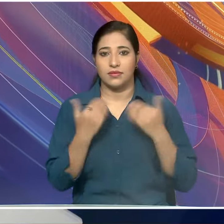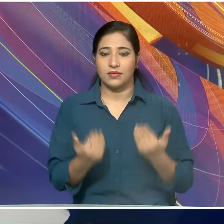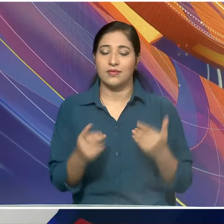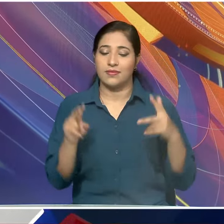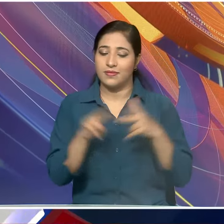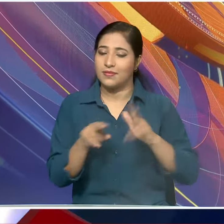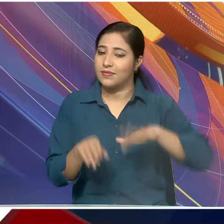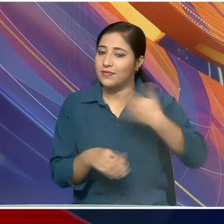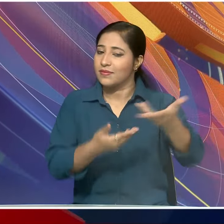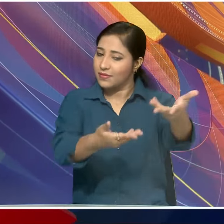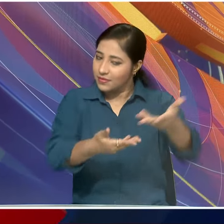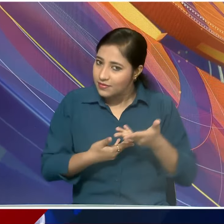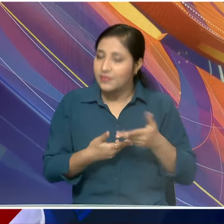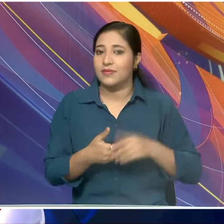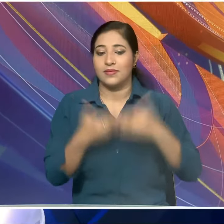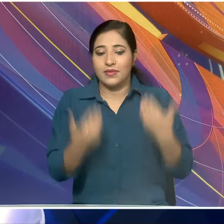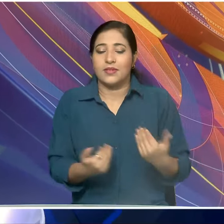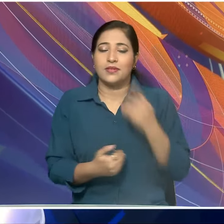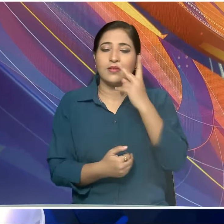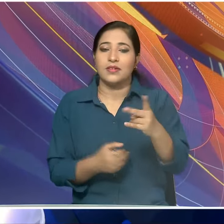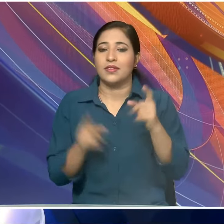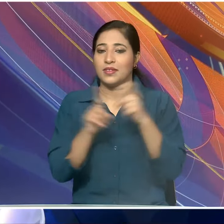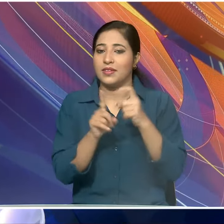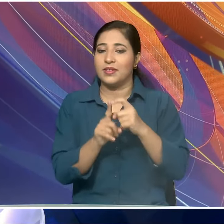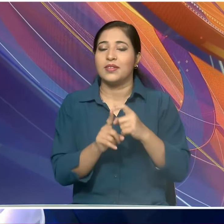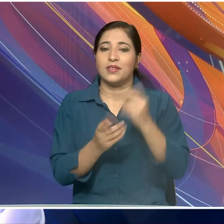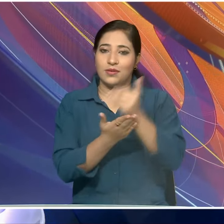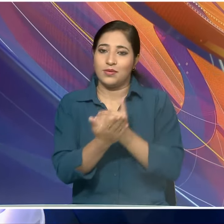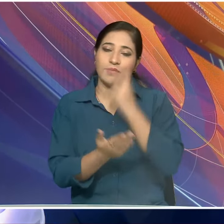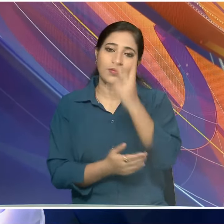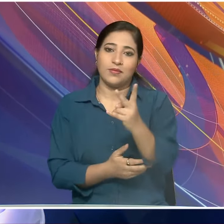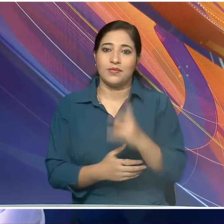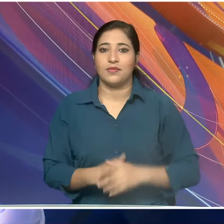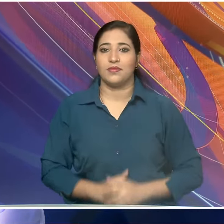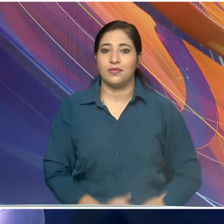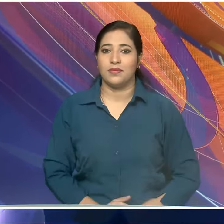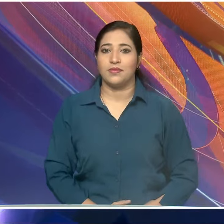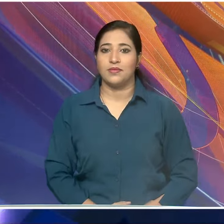ब्रेक के बाद आप सभी का स्वागत। और अब वक्त हो चला है डीडी प्रीमियर्स का।